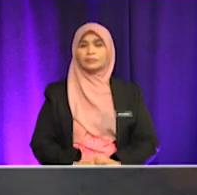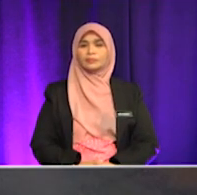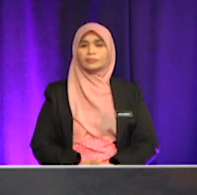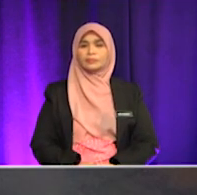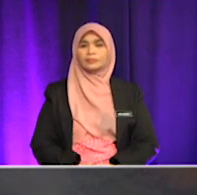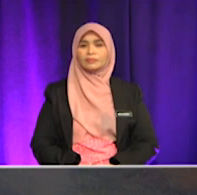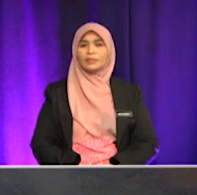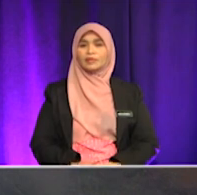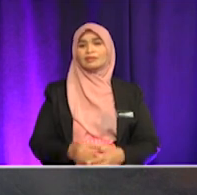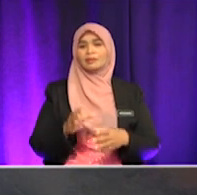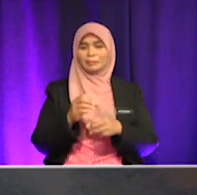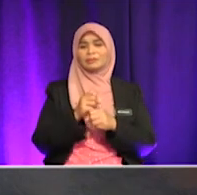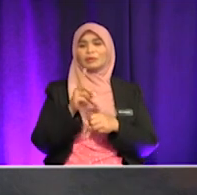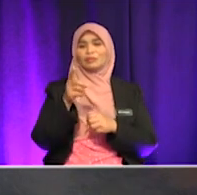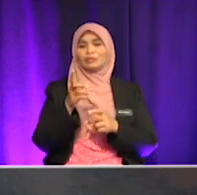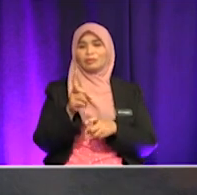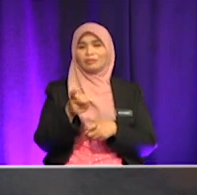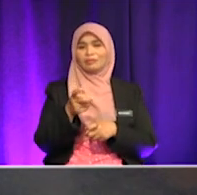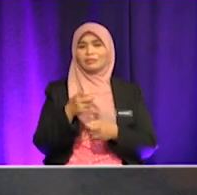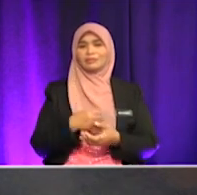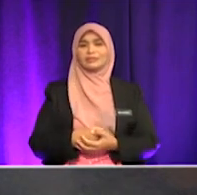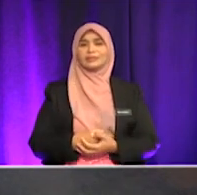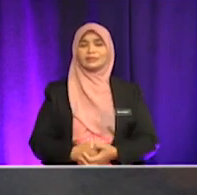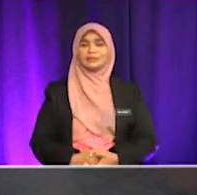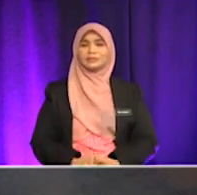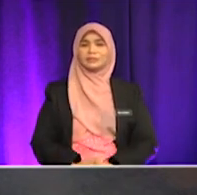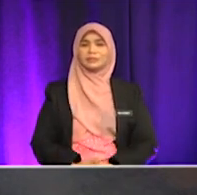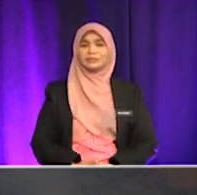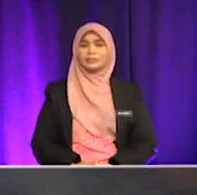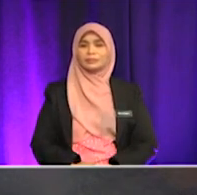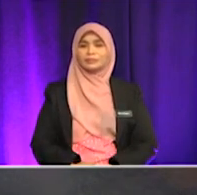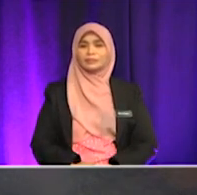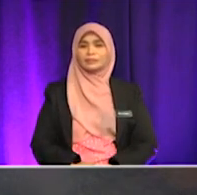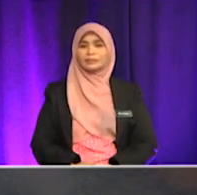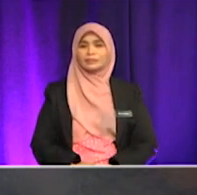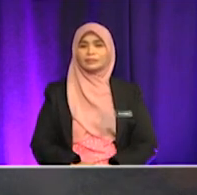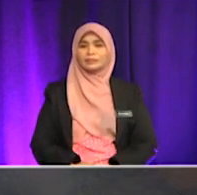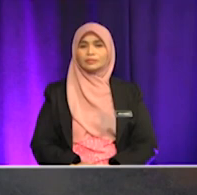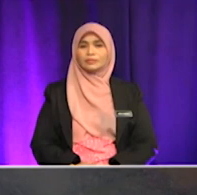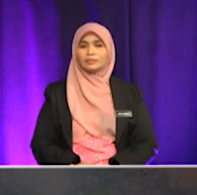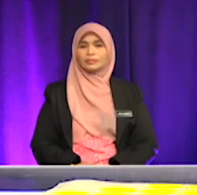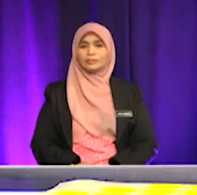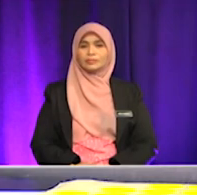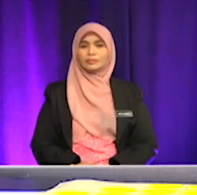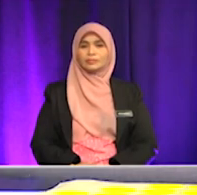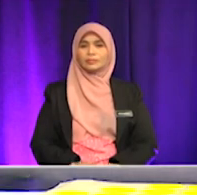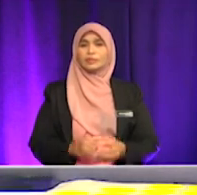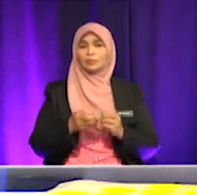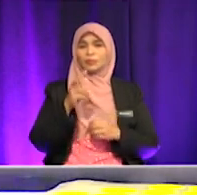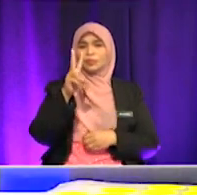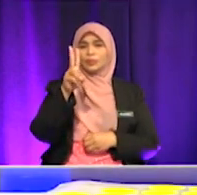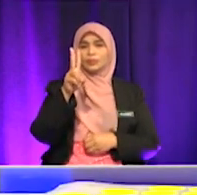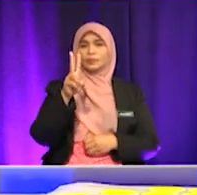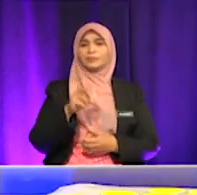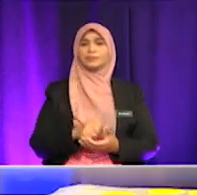mata ganjaran untuk Nasrullah. Itu dia. Nasrullah dah berjaya mendapat satu mata ganjaran. Bagi Fana akan tampal di sini dulu. Okey, yang kedua. Dah